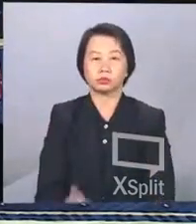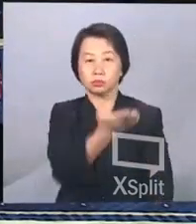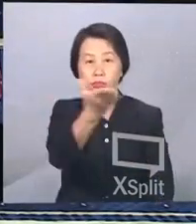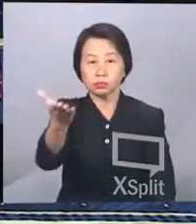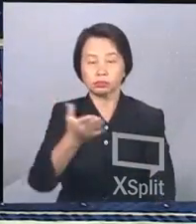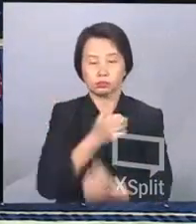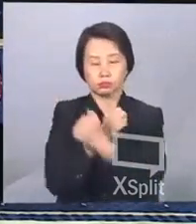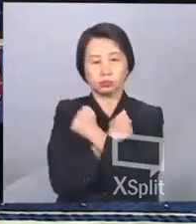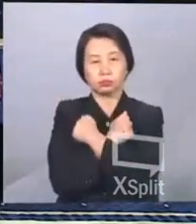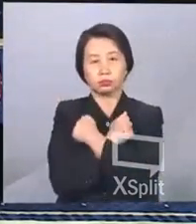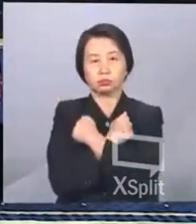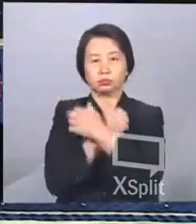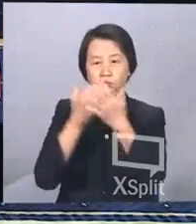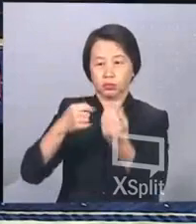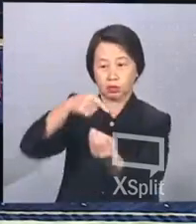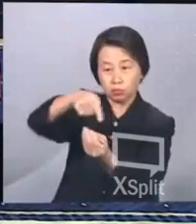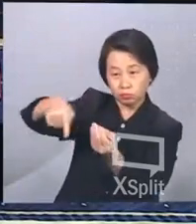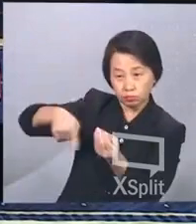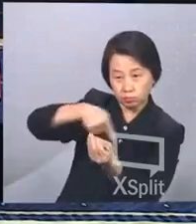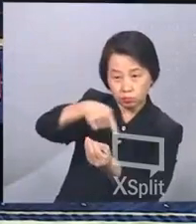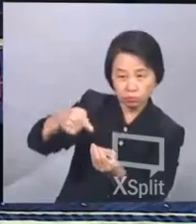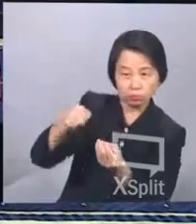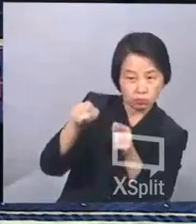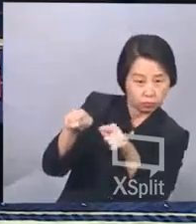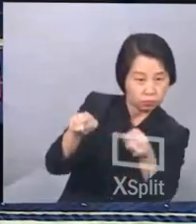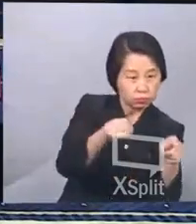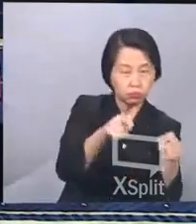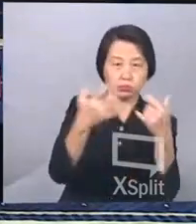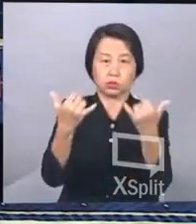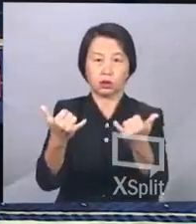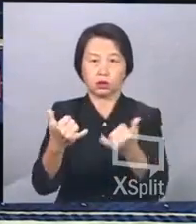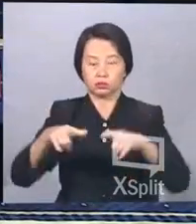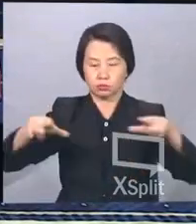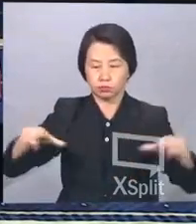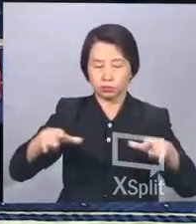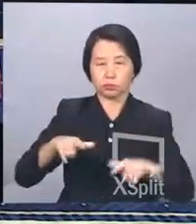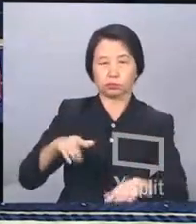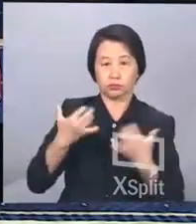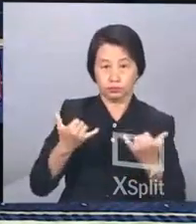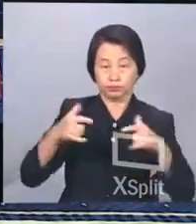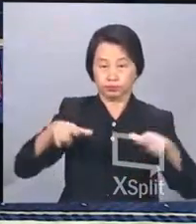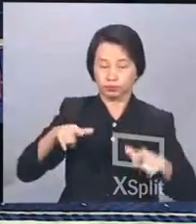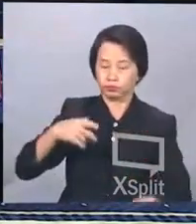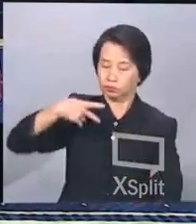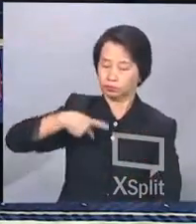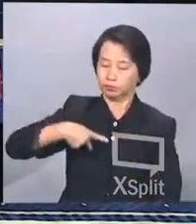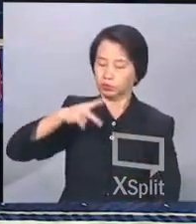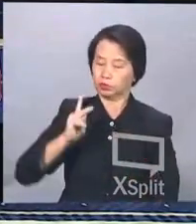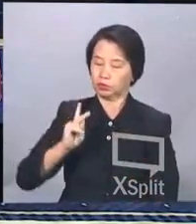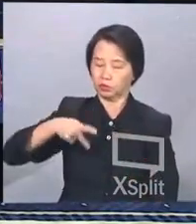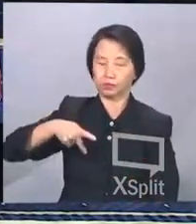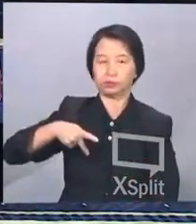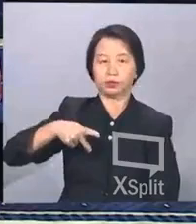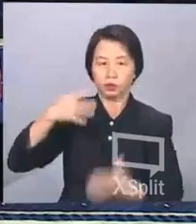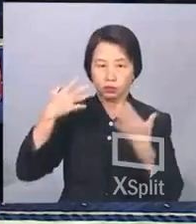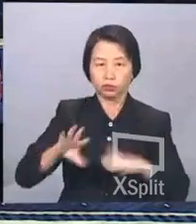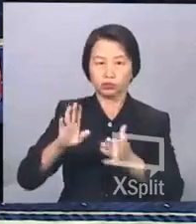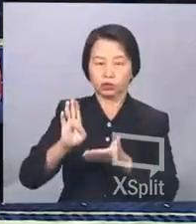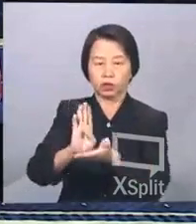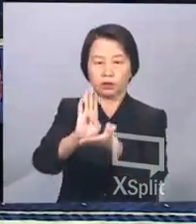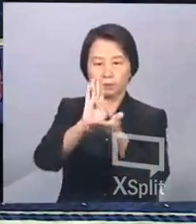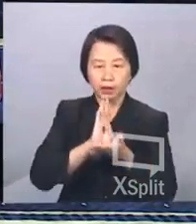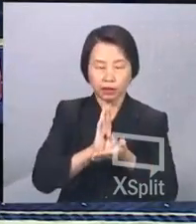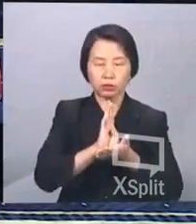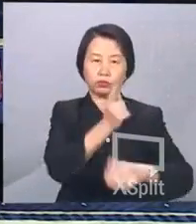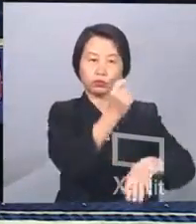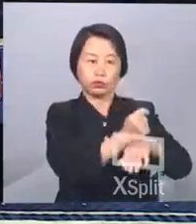berdasarkan situasi terkini pelaksanaan perintah kawalan pergerakan telah dapat membantu